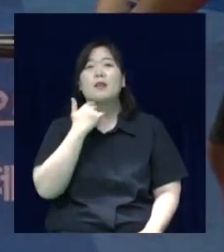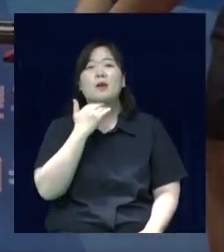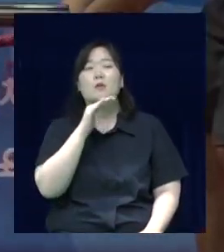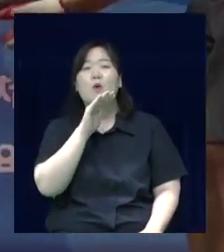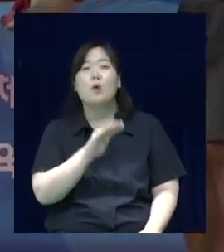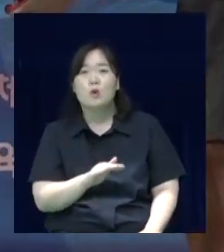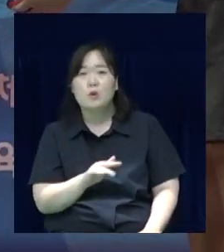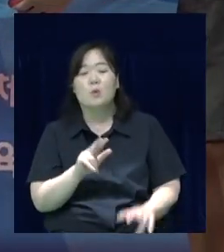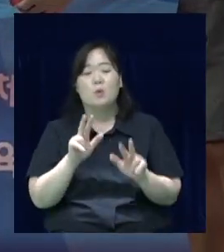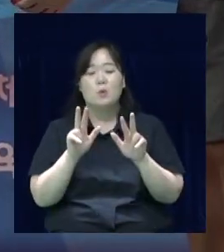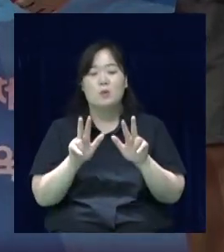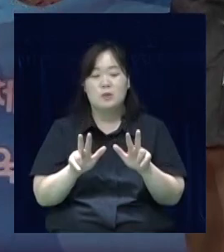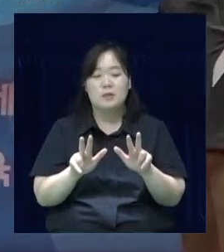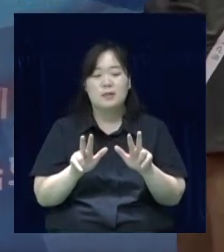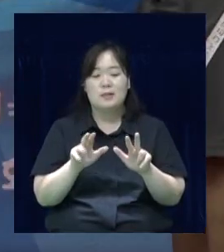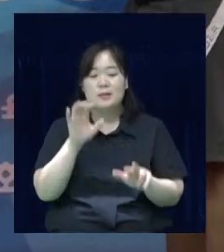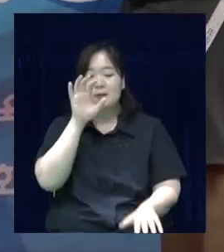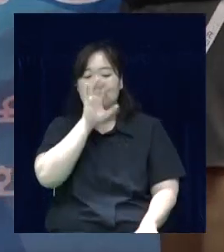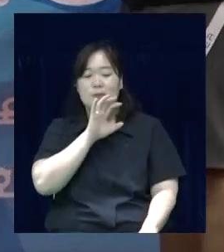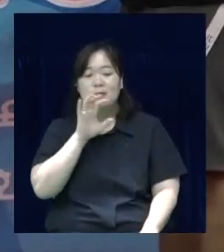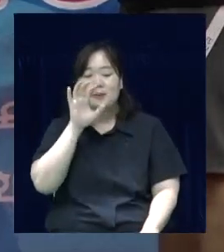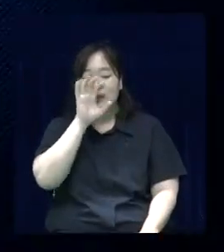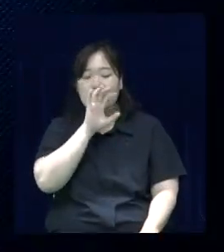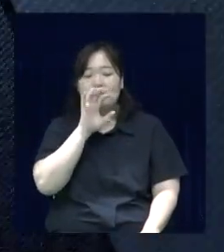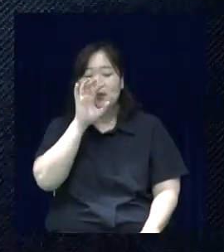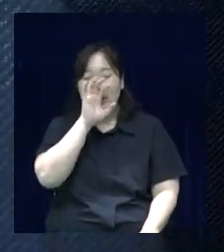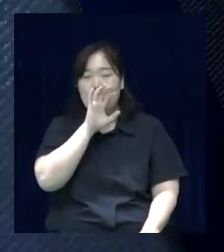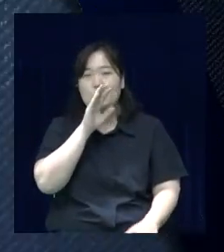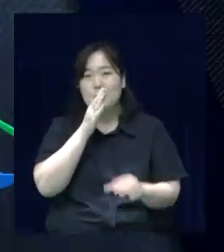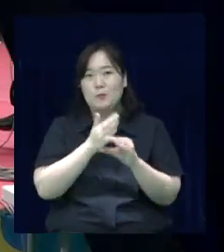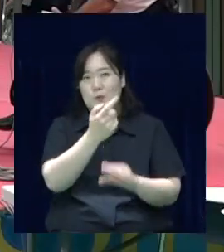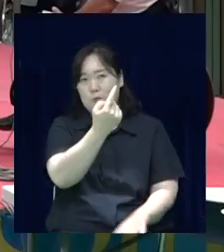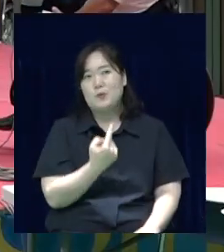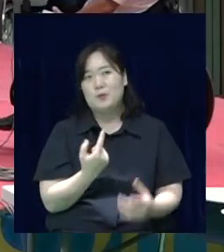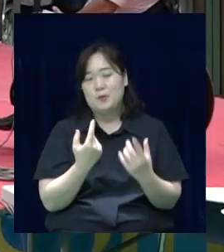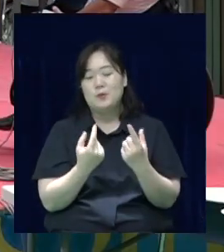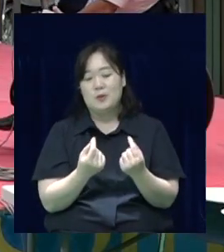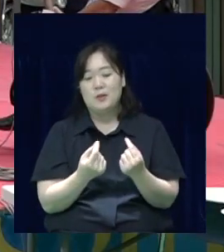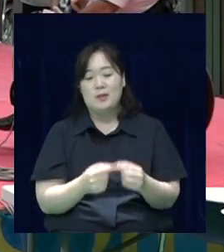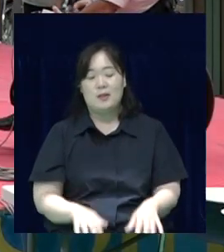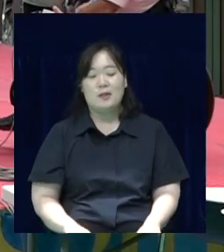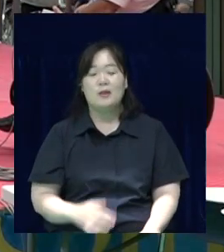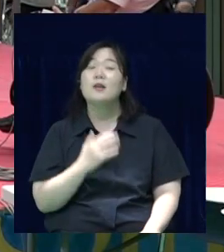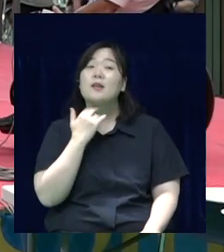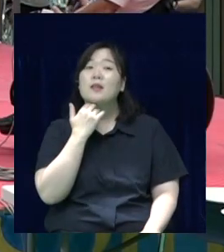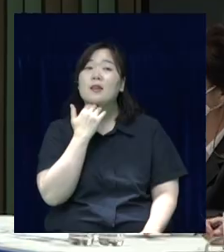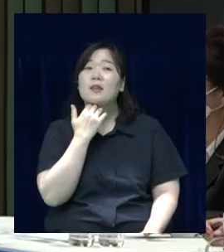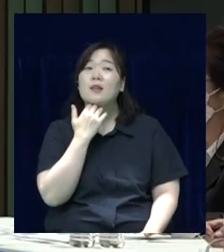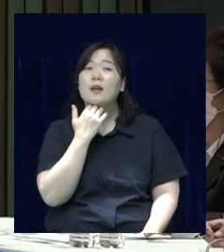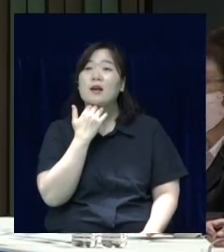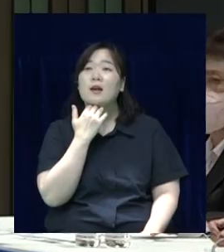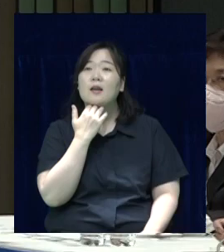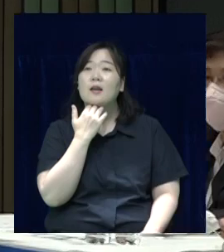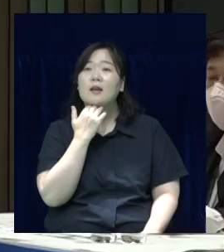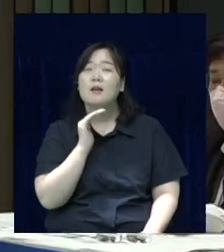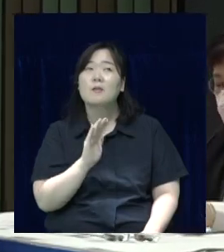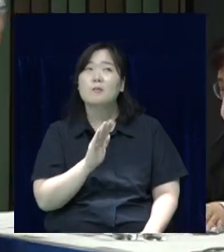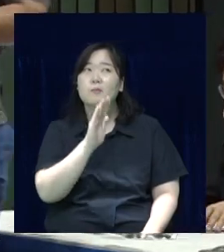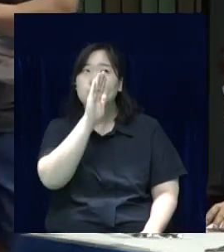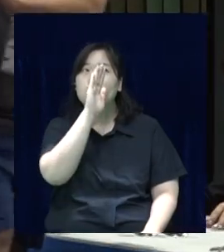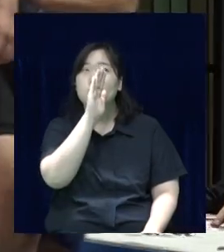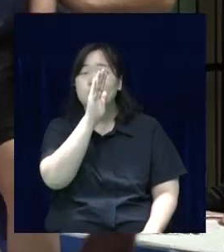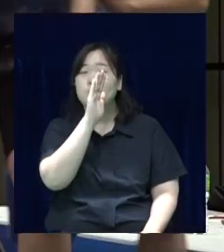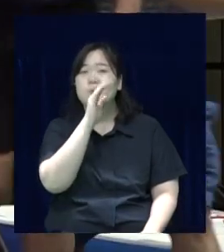더군다나 지금 중계 방송을 하고 있다라는 게 좀 사실은 뭐 이제 좀 나이가 있는 선수들은 뭐 크게 뭐 영향이 없겠지만